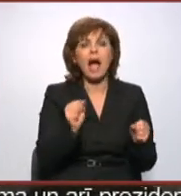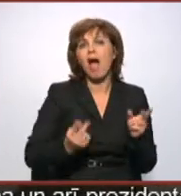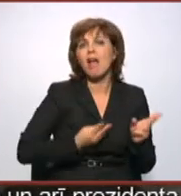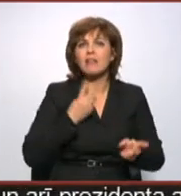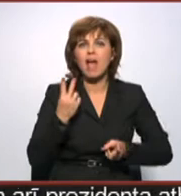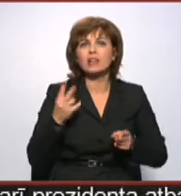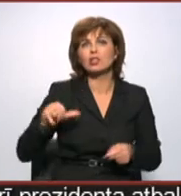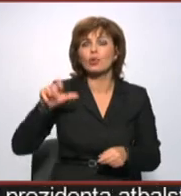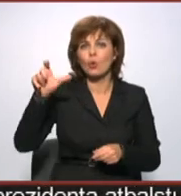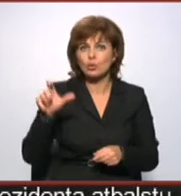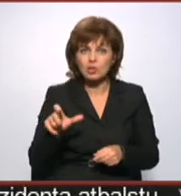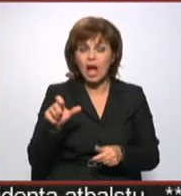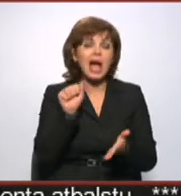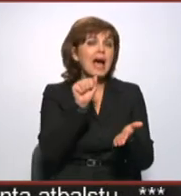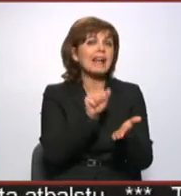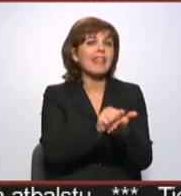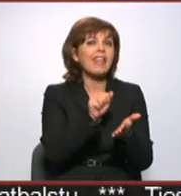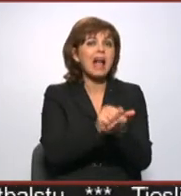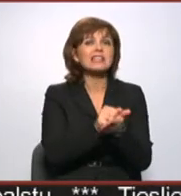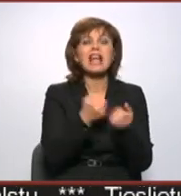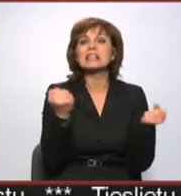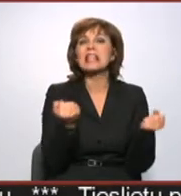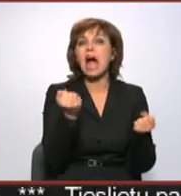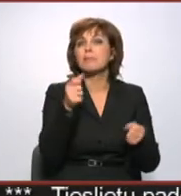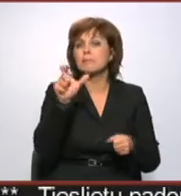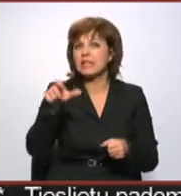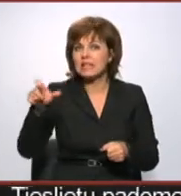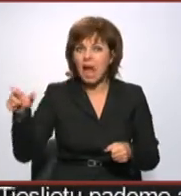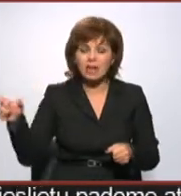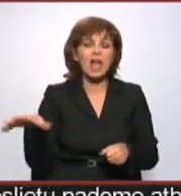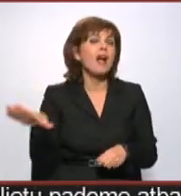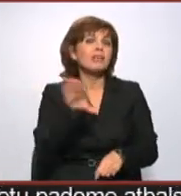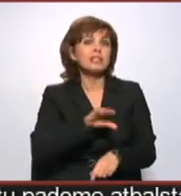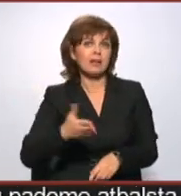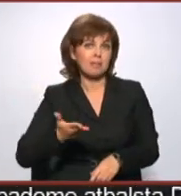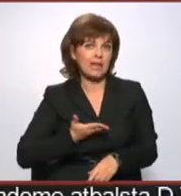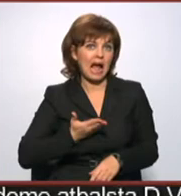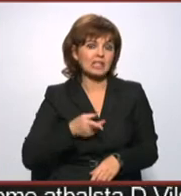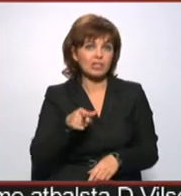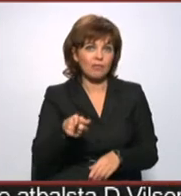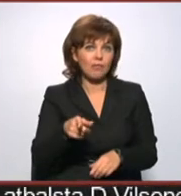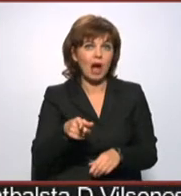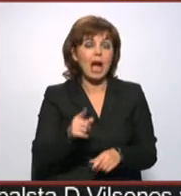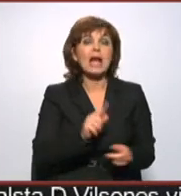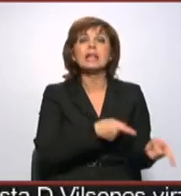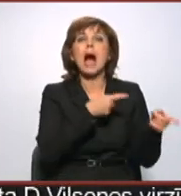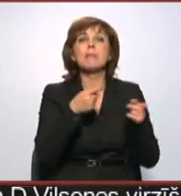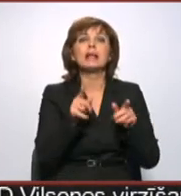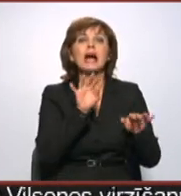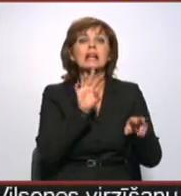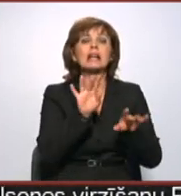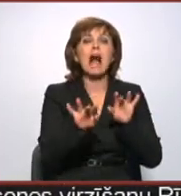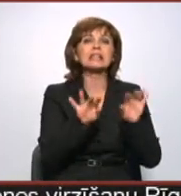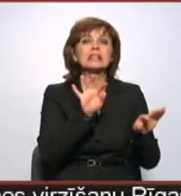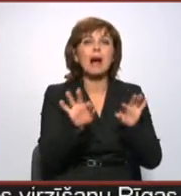kundze. Redakcijas darbinieki visi piedzīvojām to laiku, ka jāpāriet no rakstām mašīnām